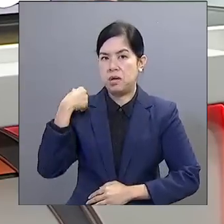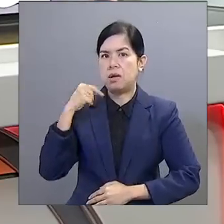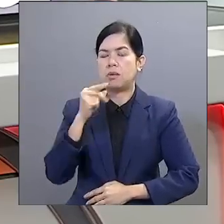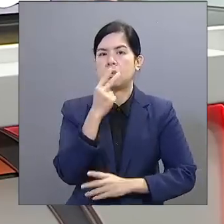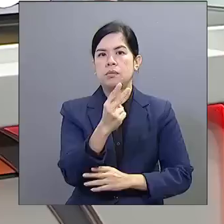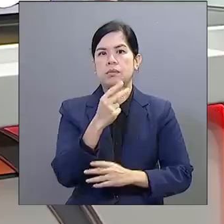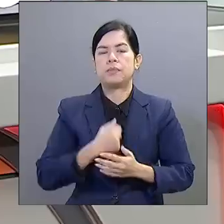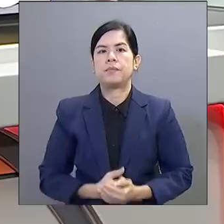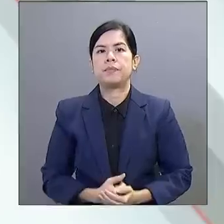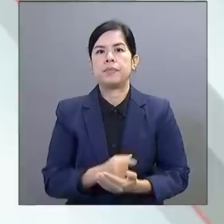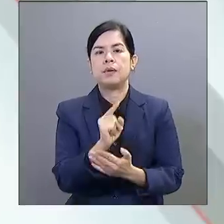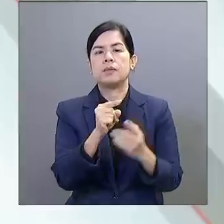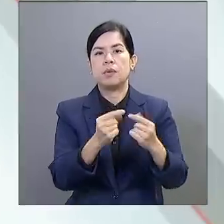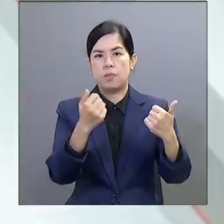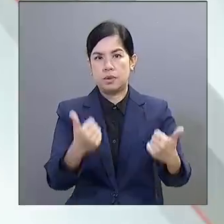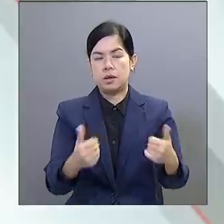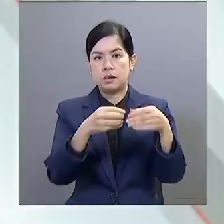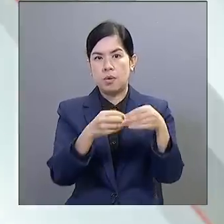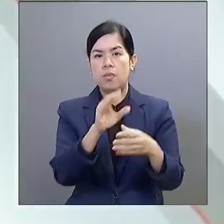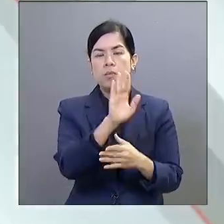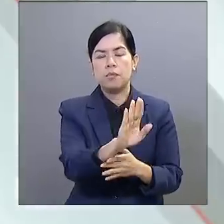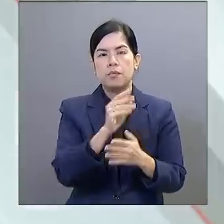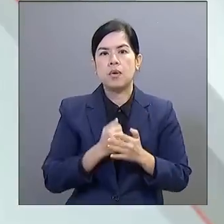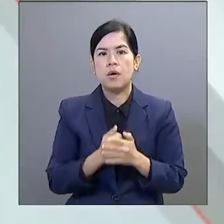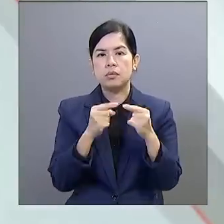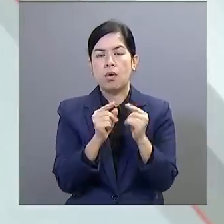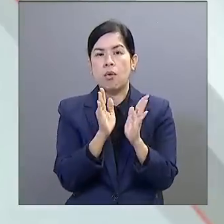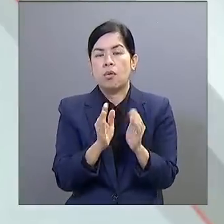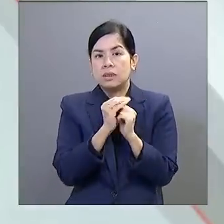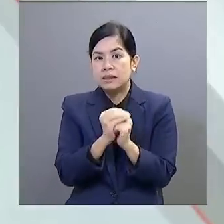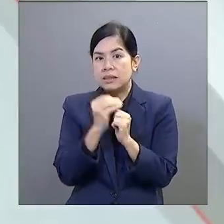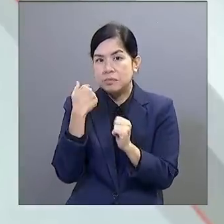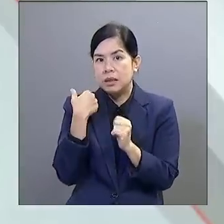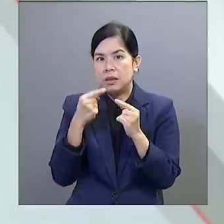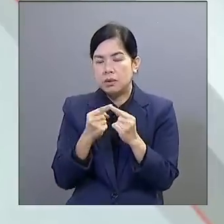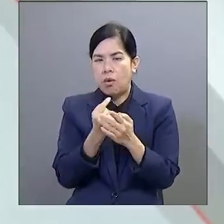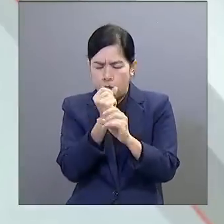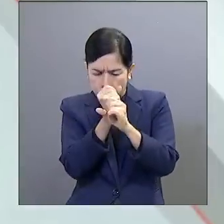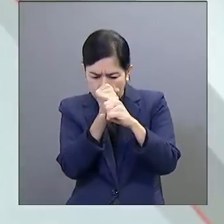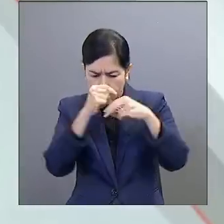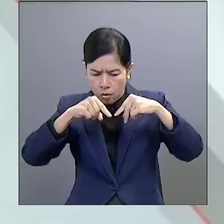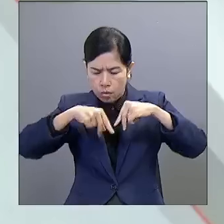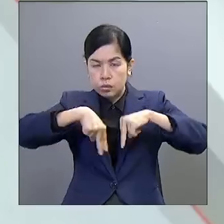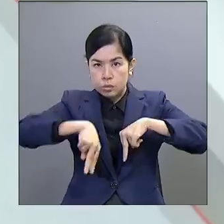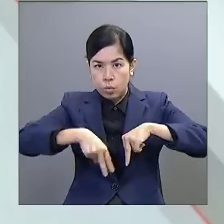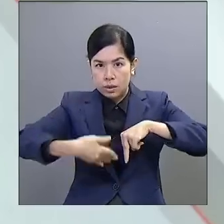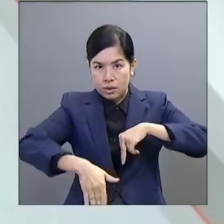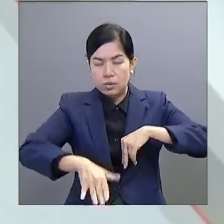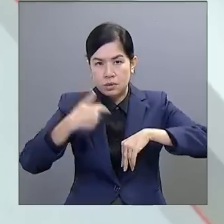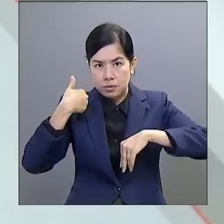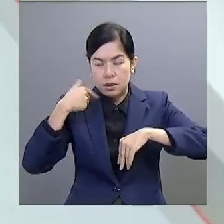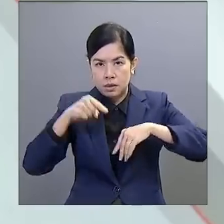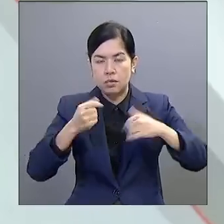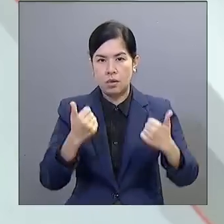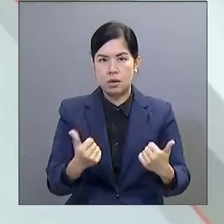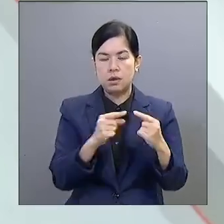โยงกันขณะที่วันนี้ค่ะผู้ต้องหาชาวจีนที่ถูกตรวจพบสารเสพติดจากปาร์ตี้ยาเสพติดที่จินหลิงนะคะก็ถูกส่งสารฝ